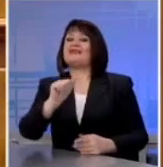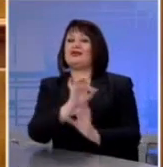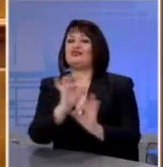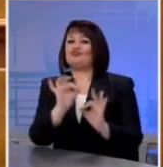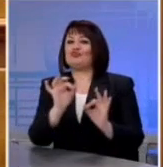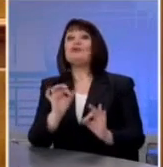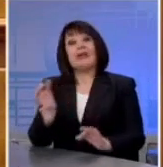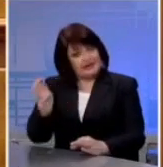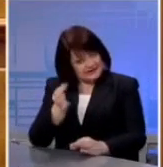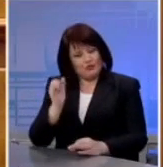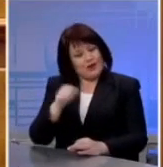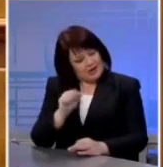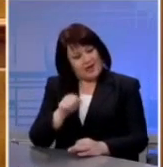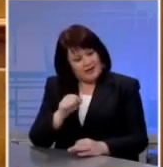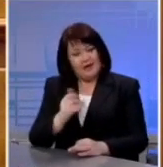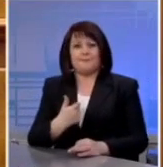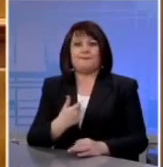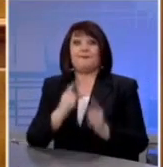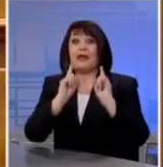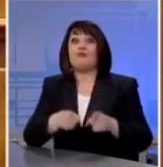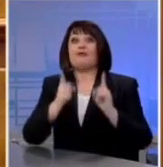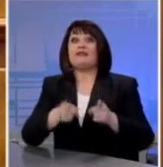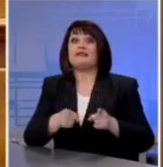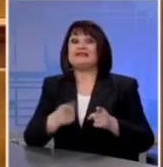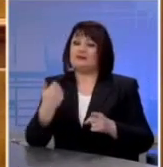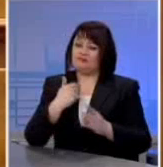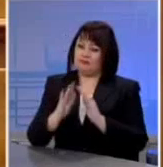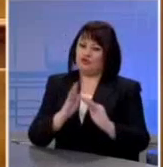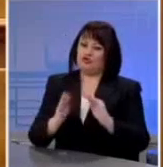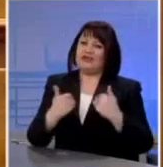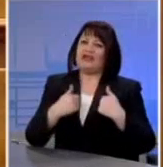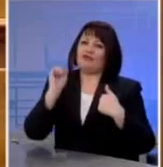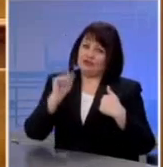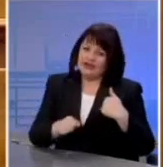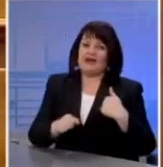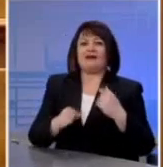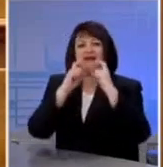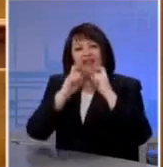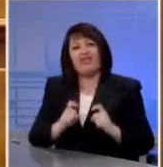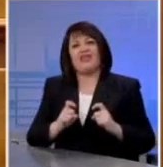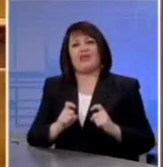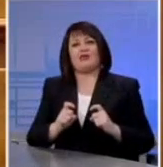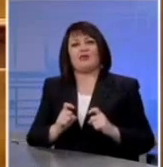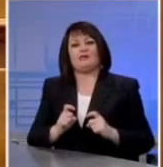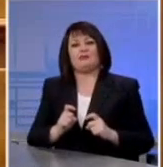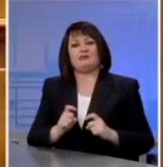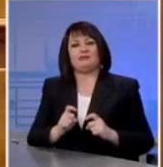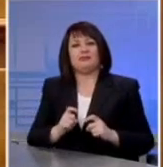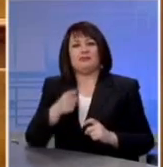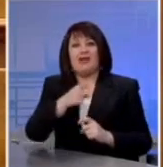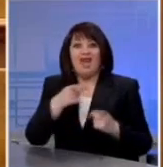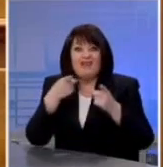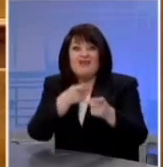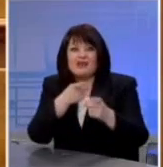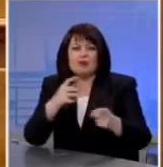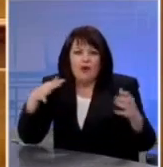Ναι, ναι, έτσι μου λέγει. Που εκδίδουν αποφάσεις υπέρ μου, πράττοντας το καθήκον τους, πέφτουν θύματα απειλών και